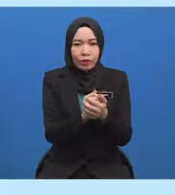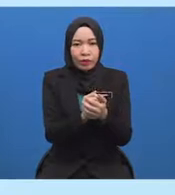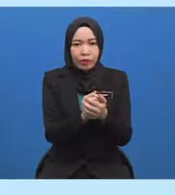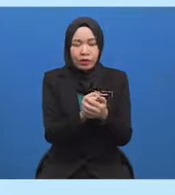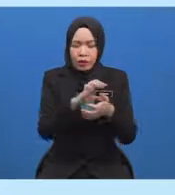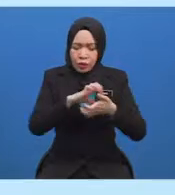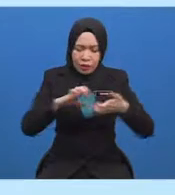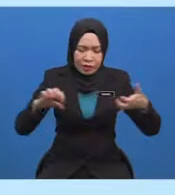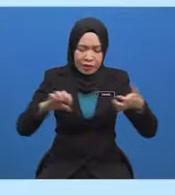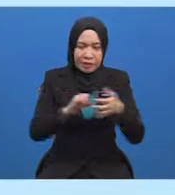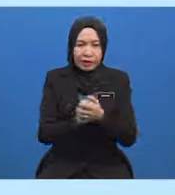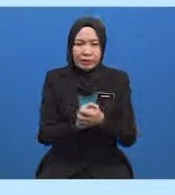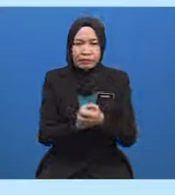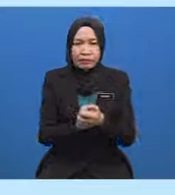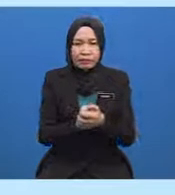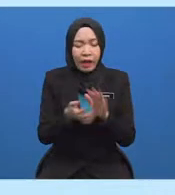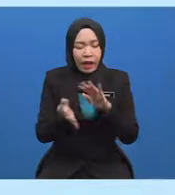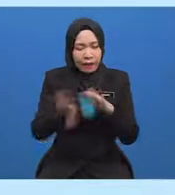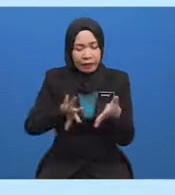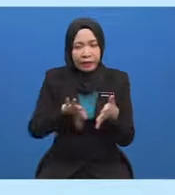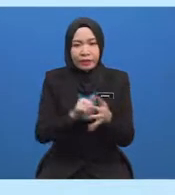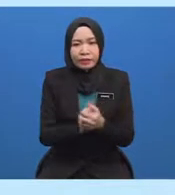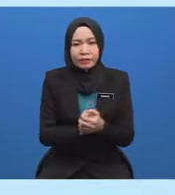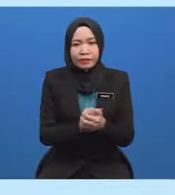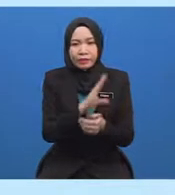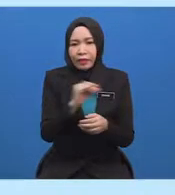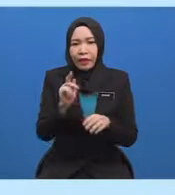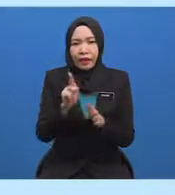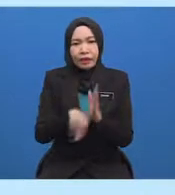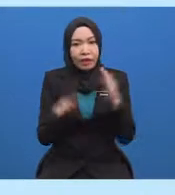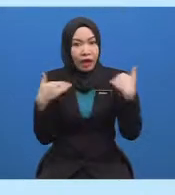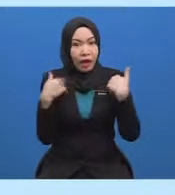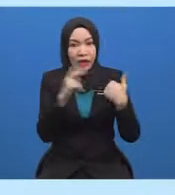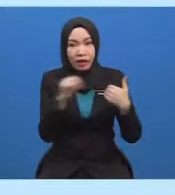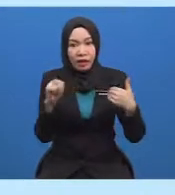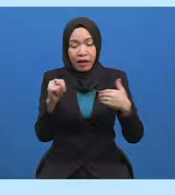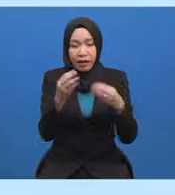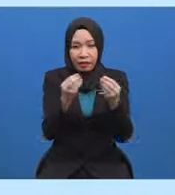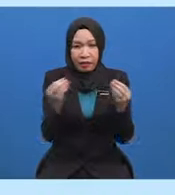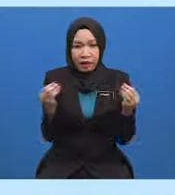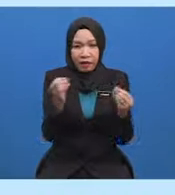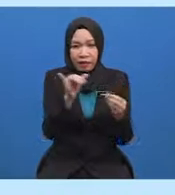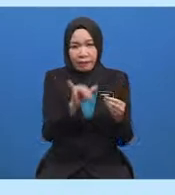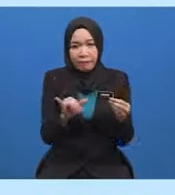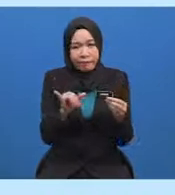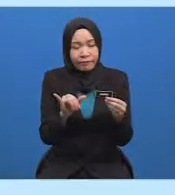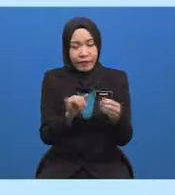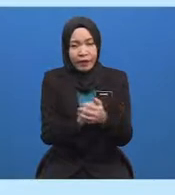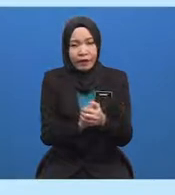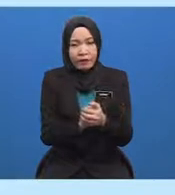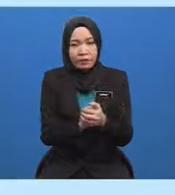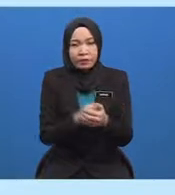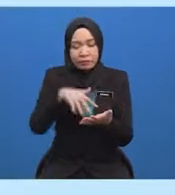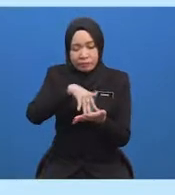terhakis berlogo di kaki bukit Hai keadaan tanah yang tidak stabil juga membahayakan hidupan liar